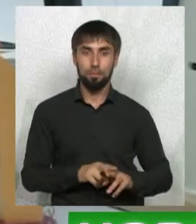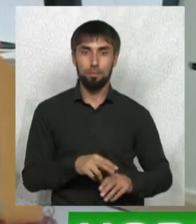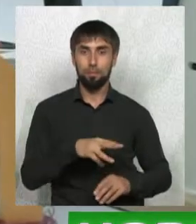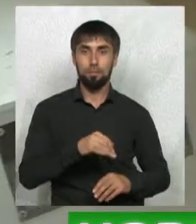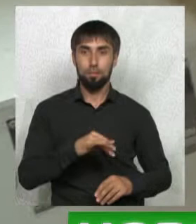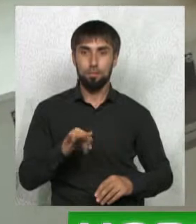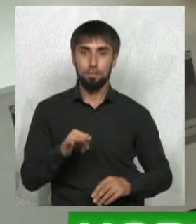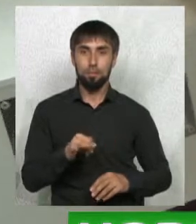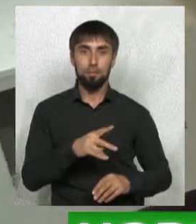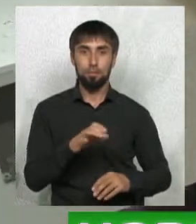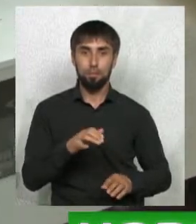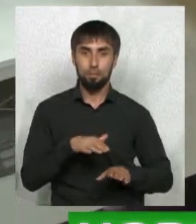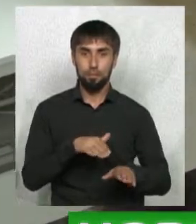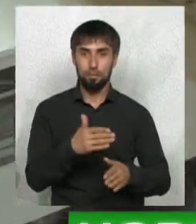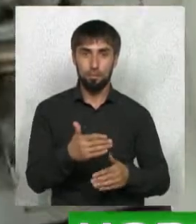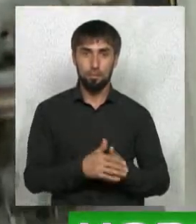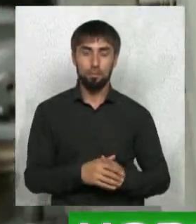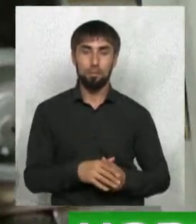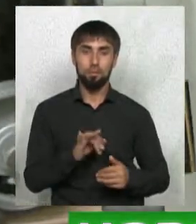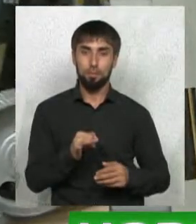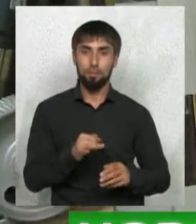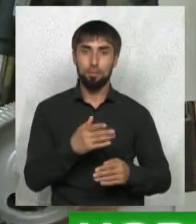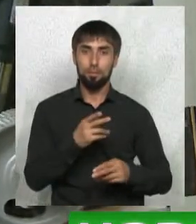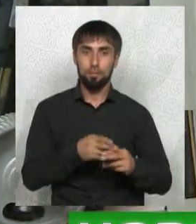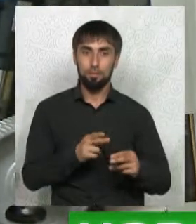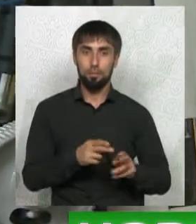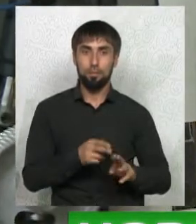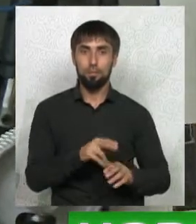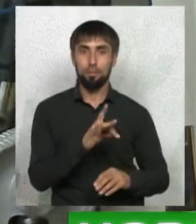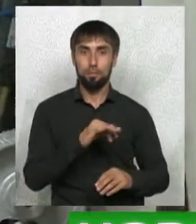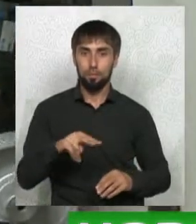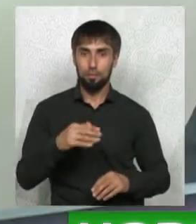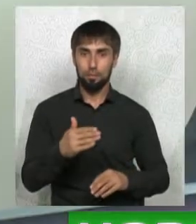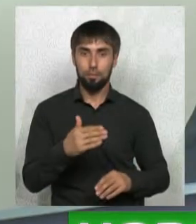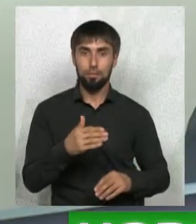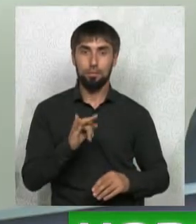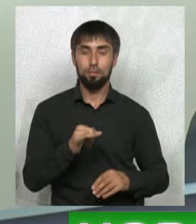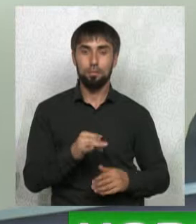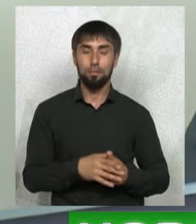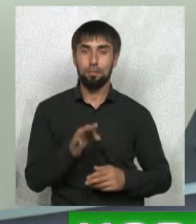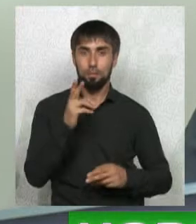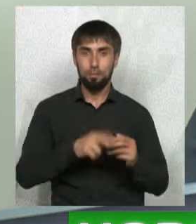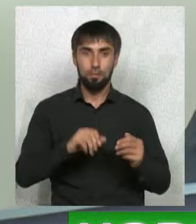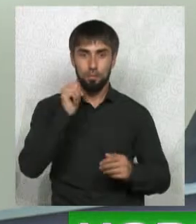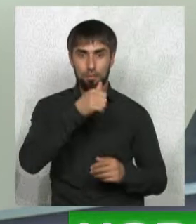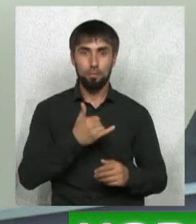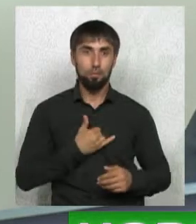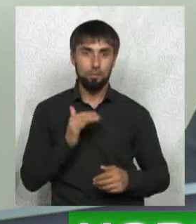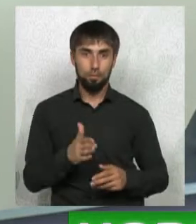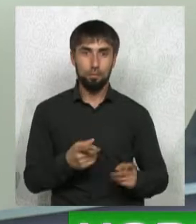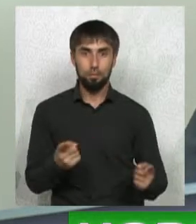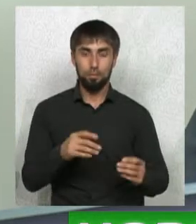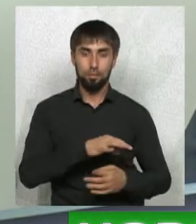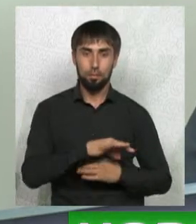мужичи, лесоперерабатывающий комбинат, металлургический завод «Кавказ Реал». И до конца года у нас будут реализованы крупные